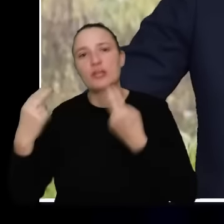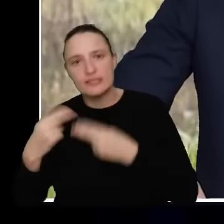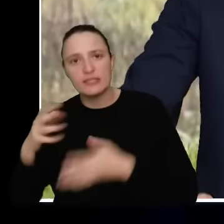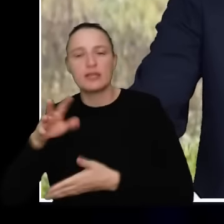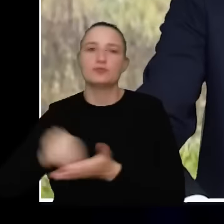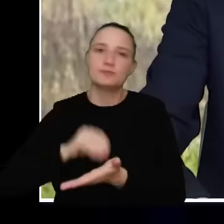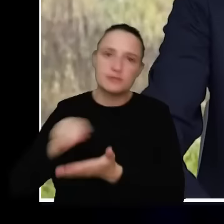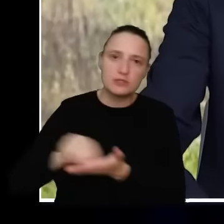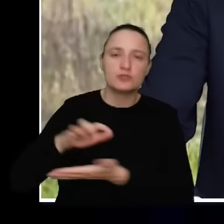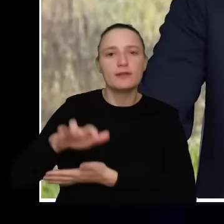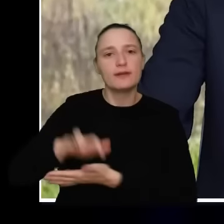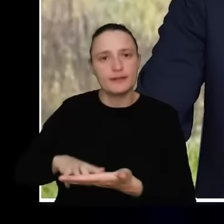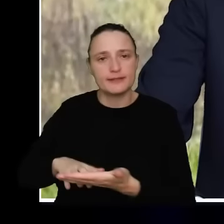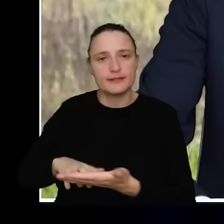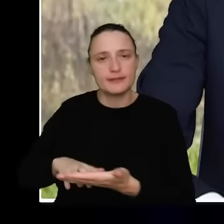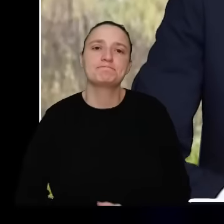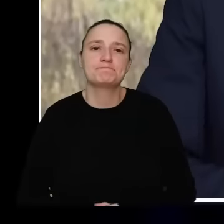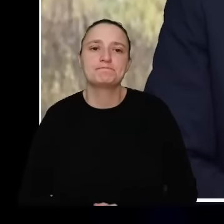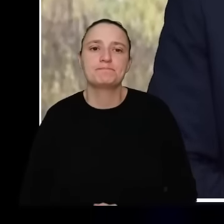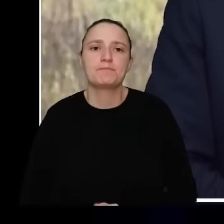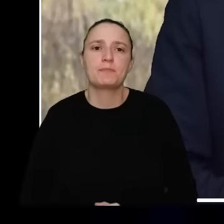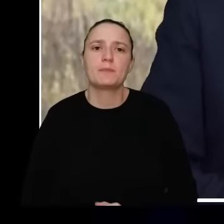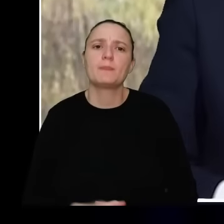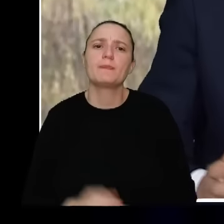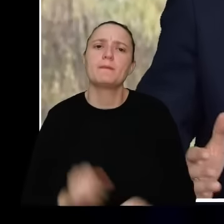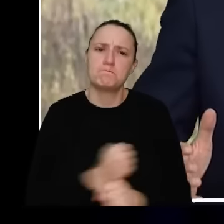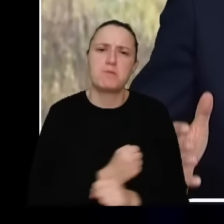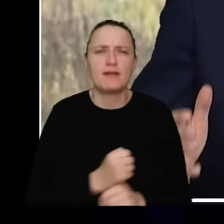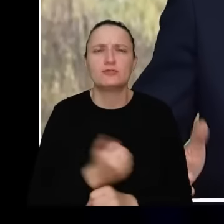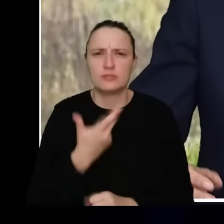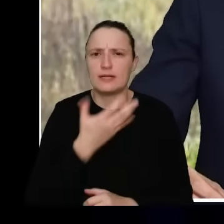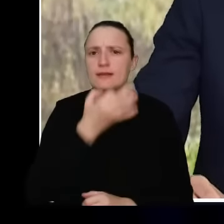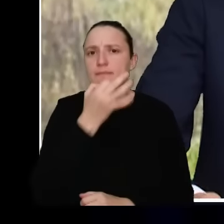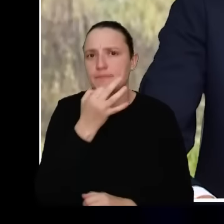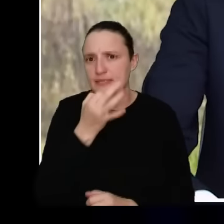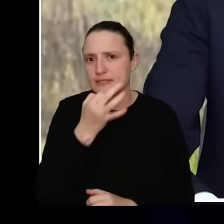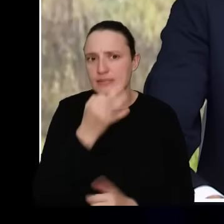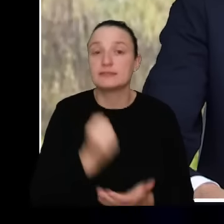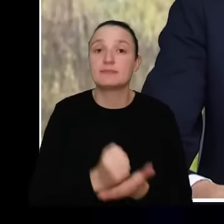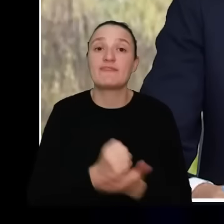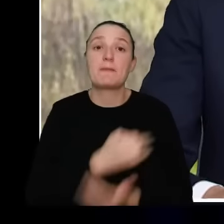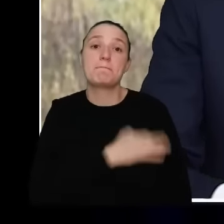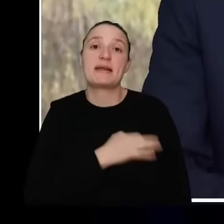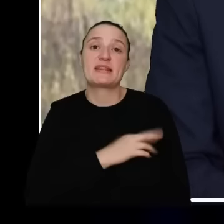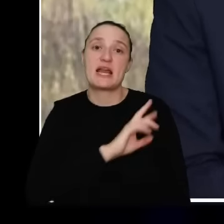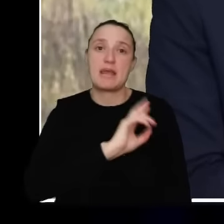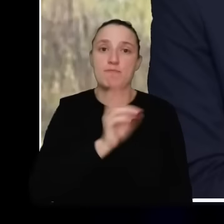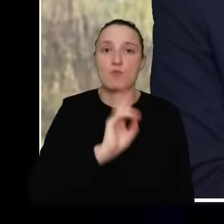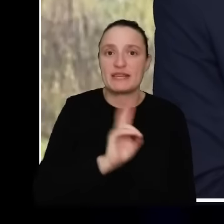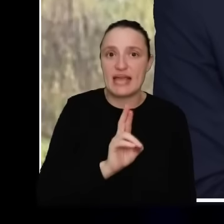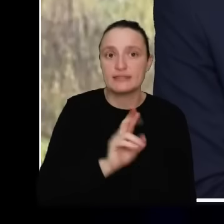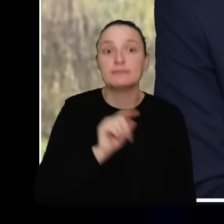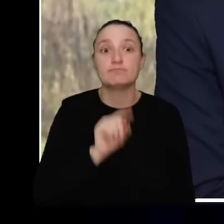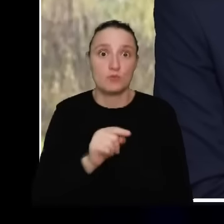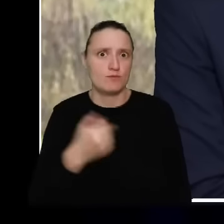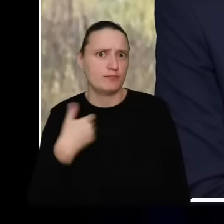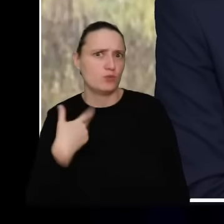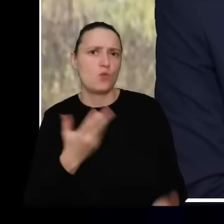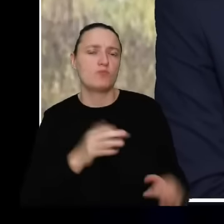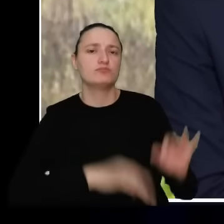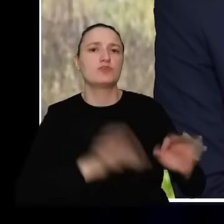dobry. To trochę poważnych pytań zadam. Po pierwsze pytań o partię republikańską. Ta konwencja w Milwaukee wydaje